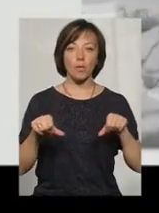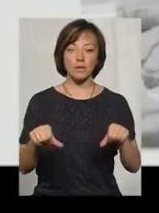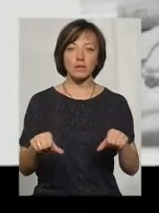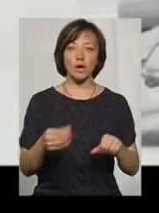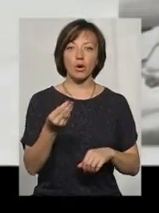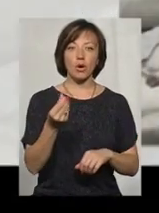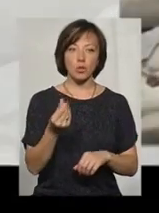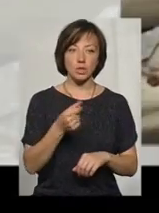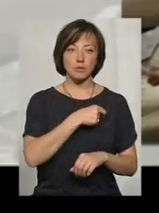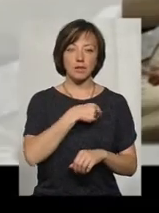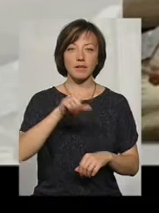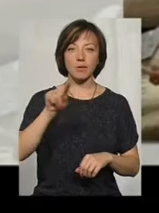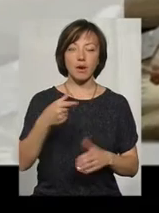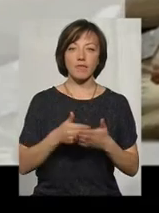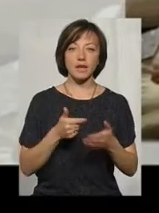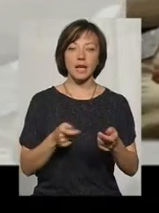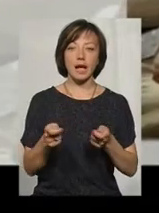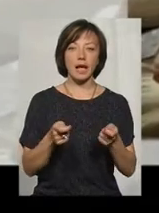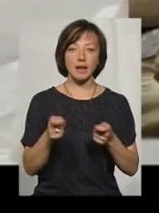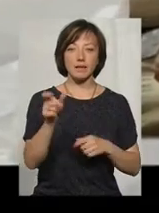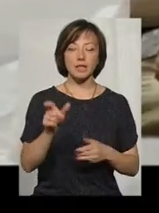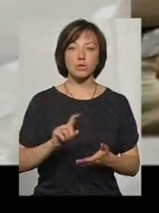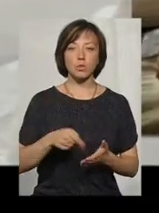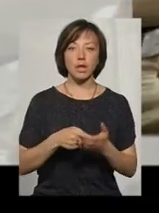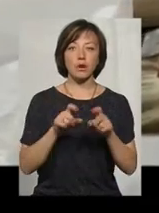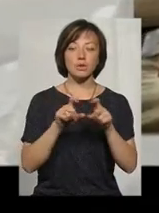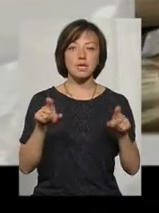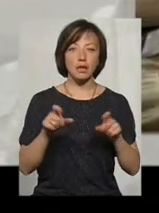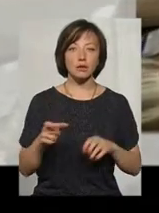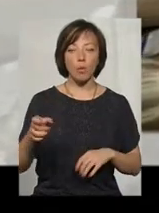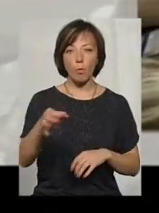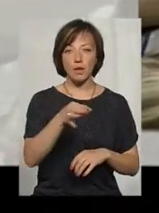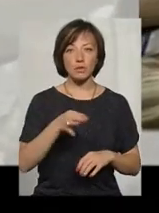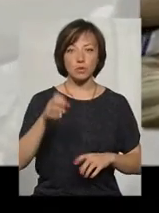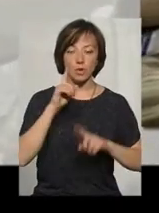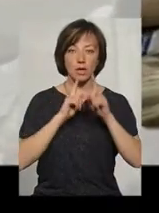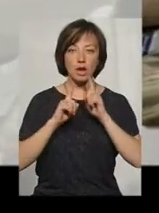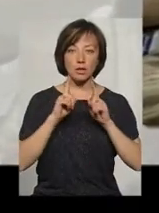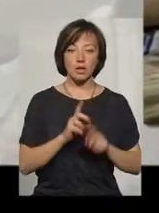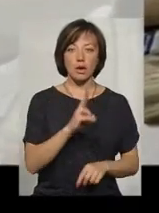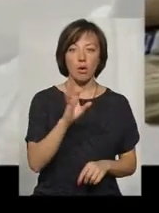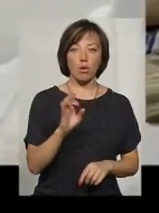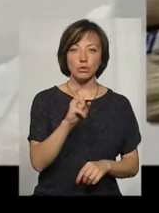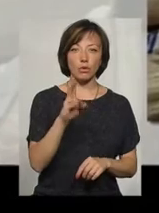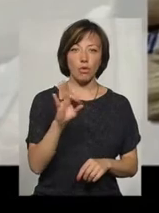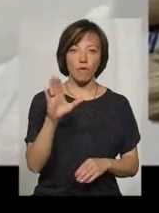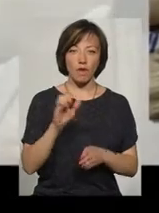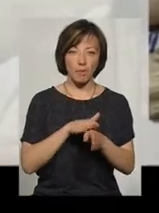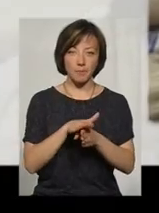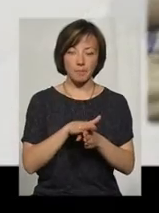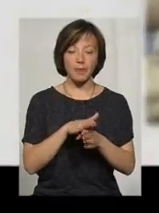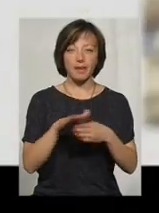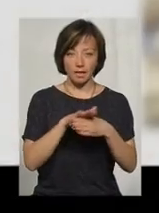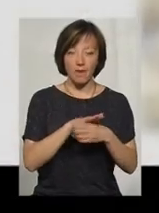Гроші обранець вимагав від керівниці комунального закладу обласної ради Олени Козлової, виконуючого